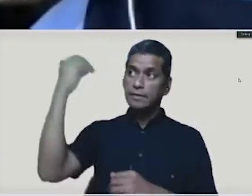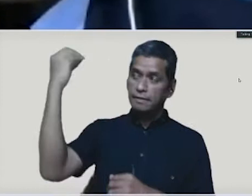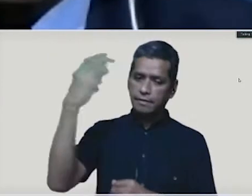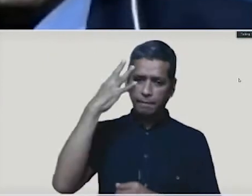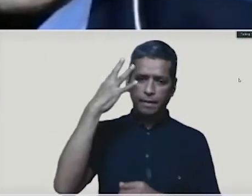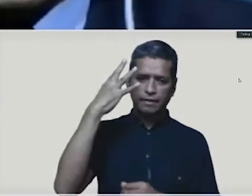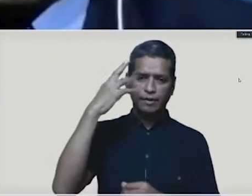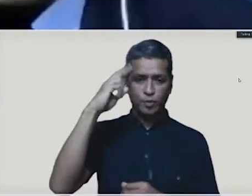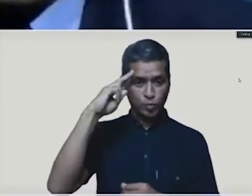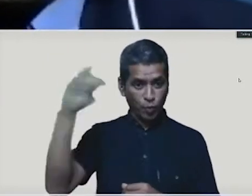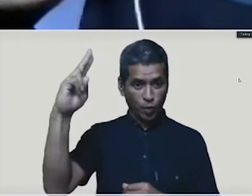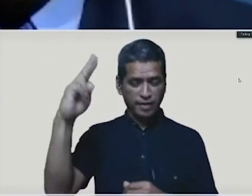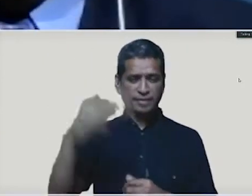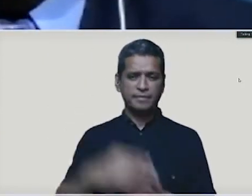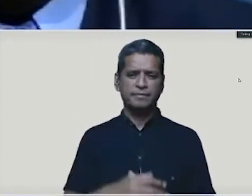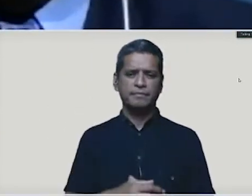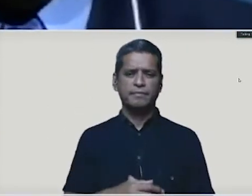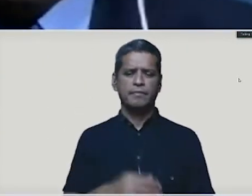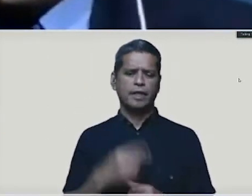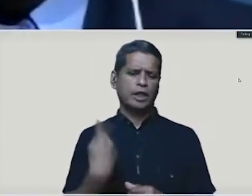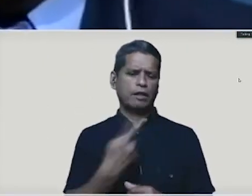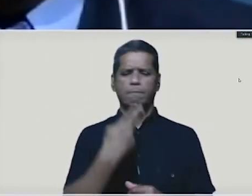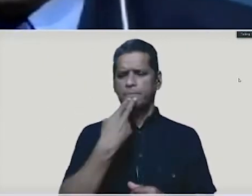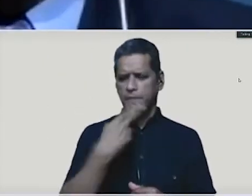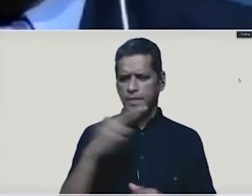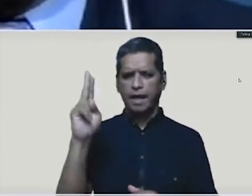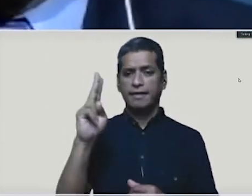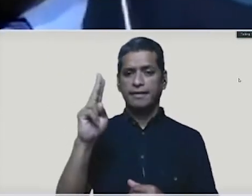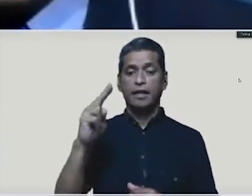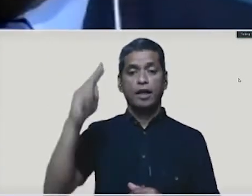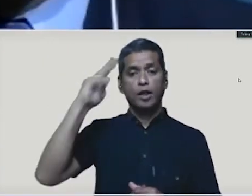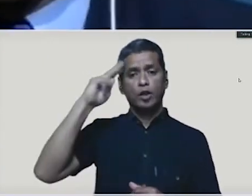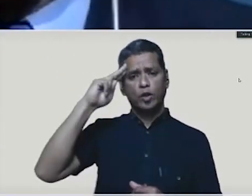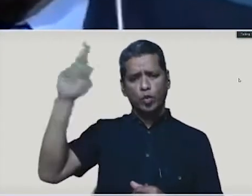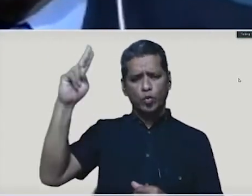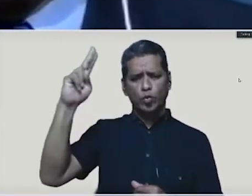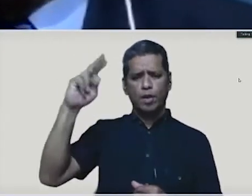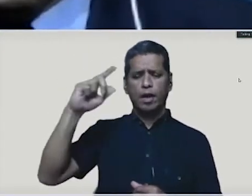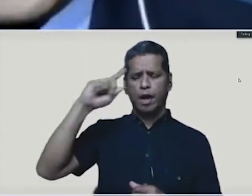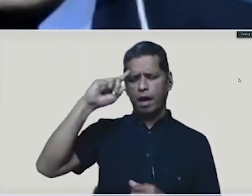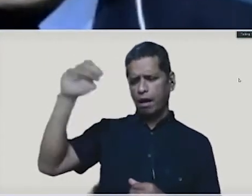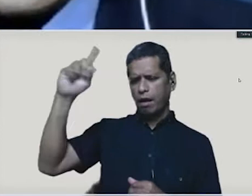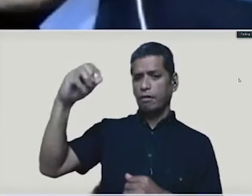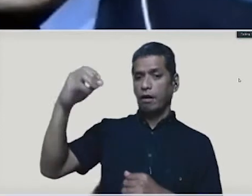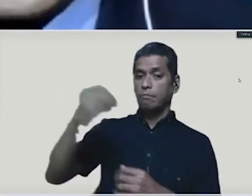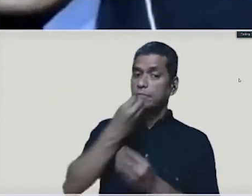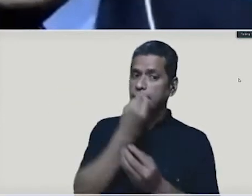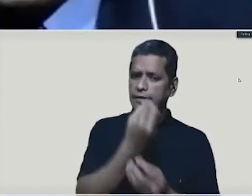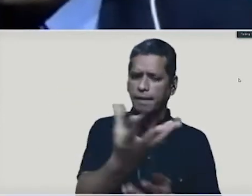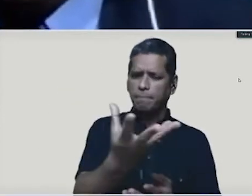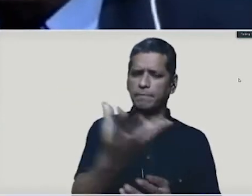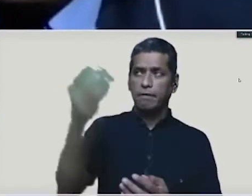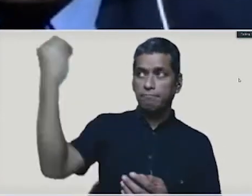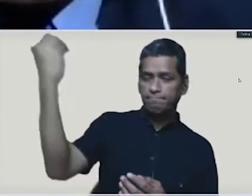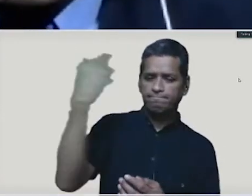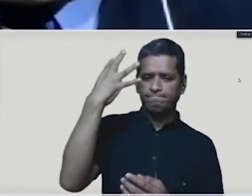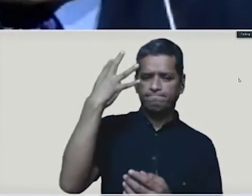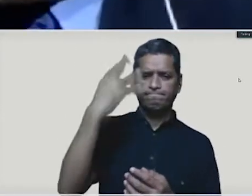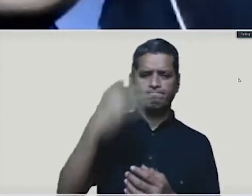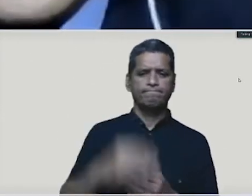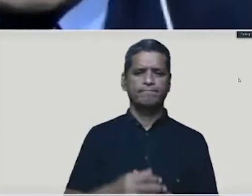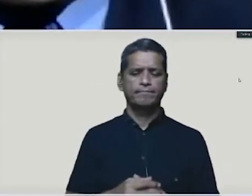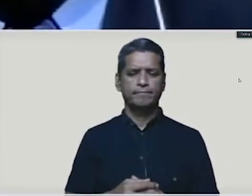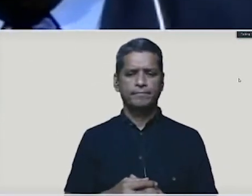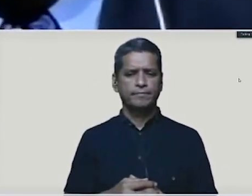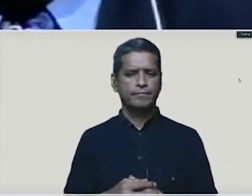dan karena kita percaya bahwa Tuhan adalah Allah yang bersabda Hai Tuhan kita Bukankah Allah yang